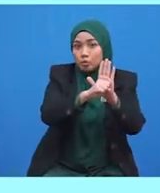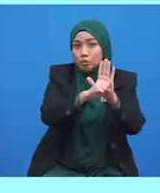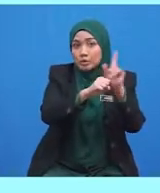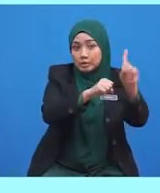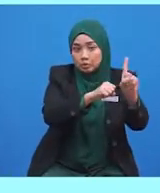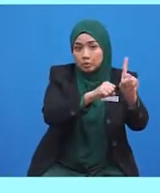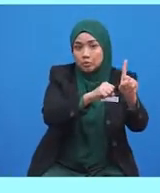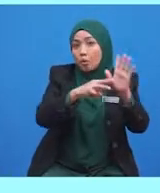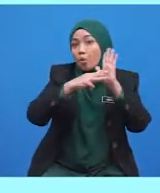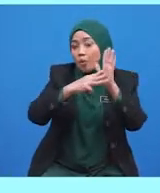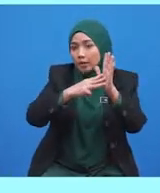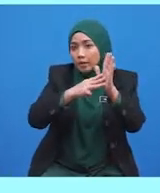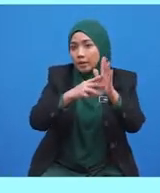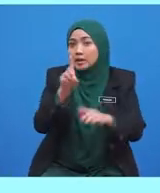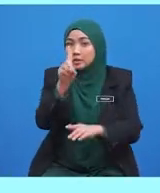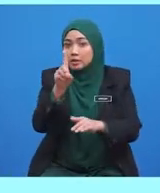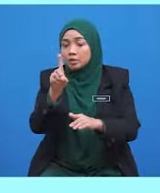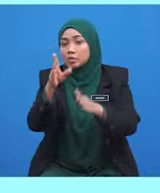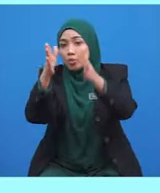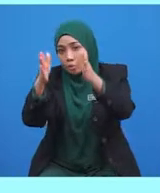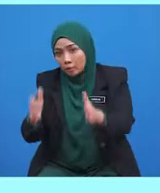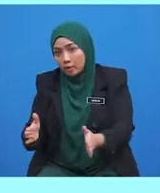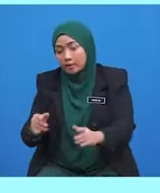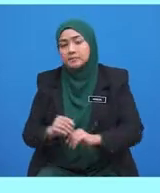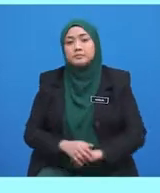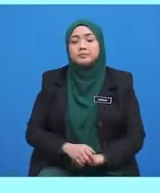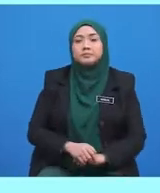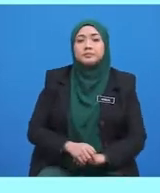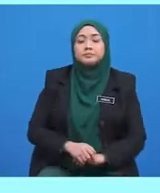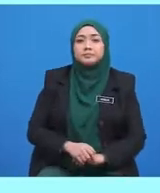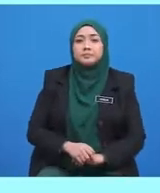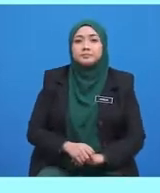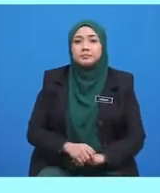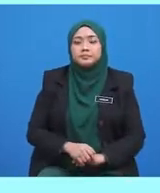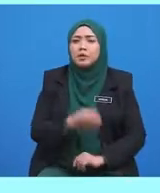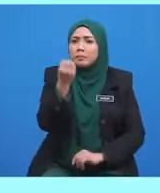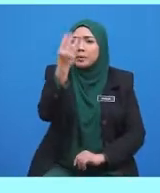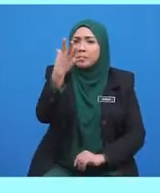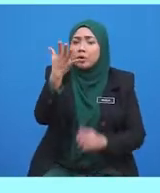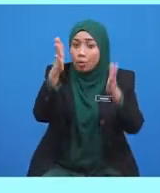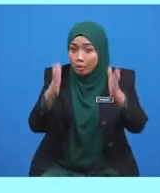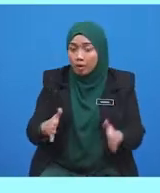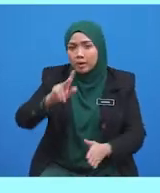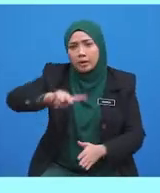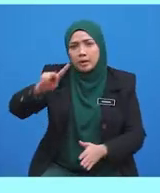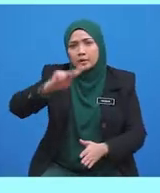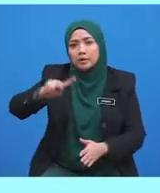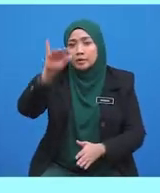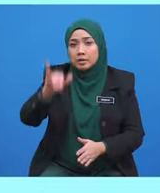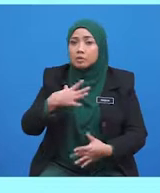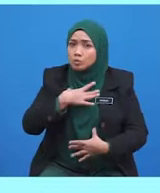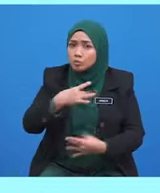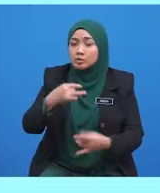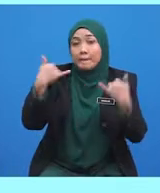satu simbol mewakili satu orang. Berapa orang kanak-kanak yang suka bermain